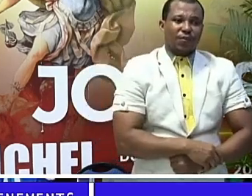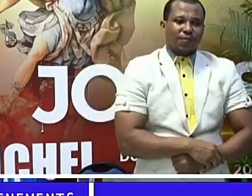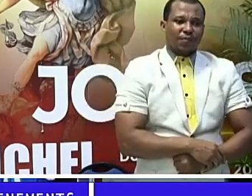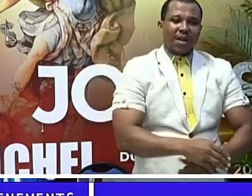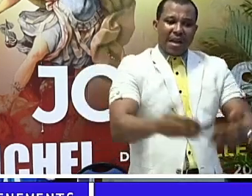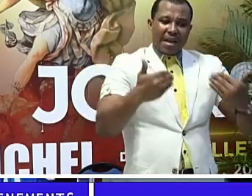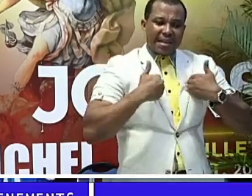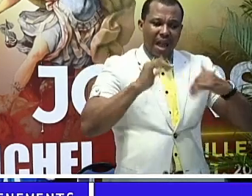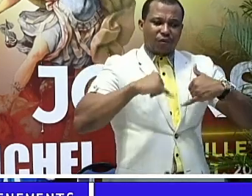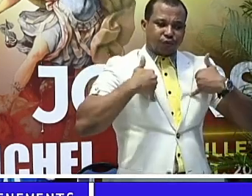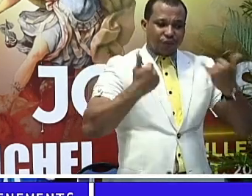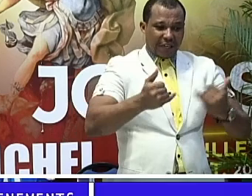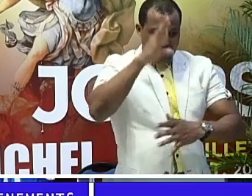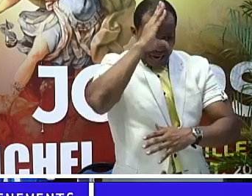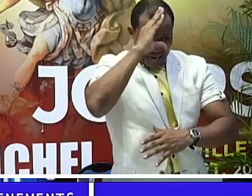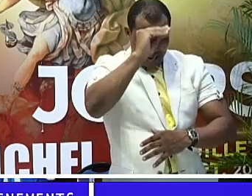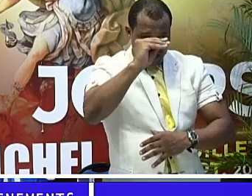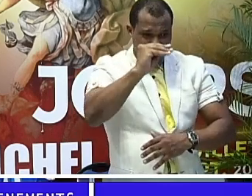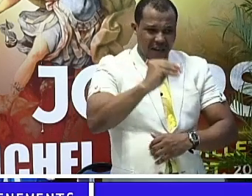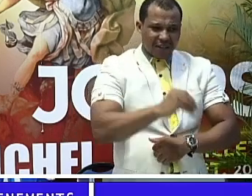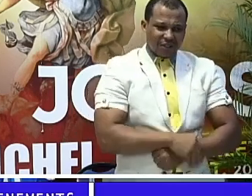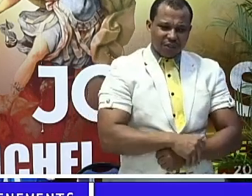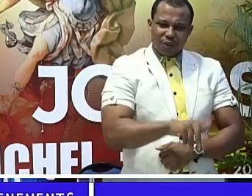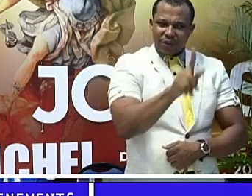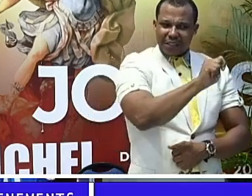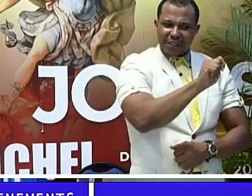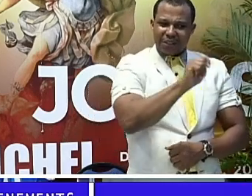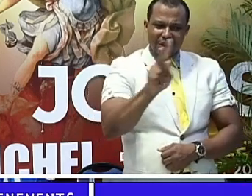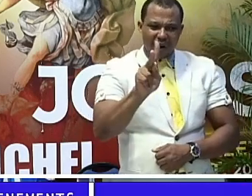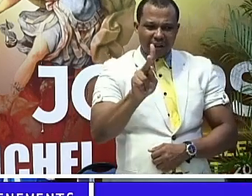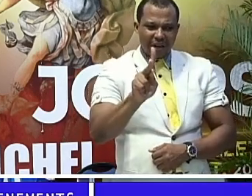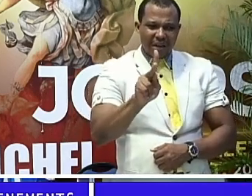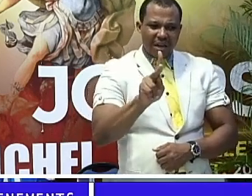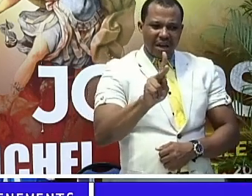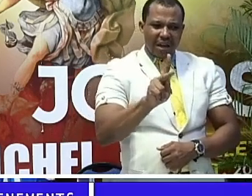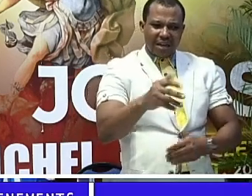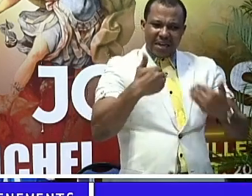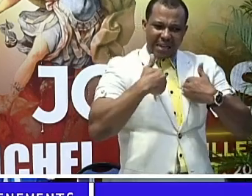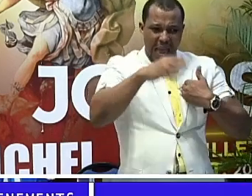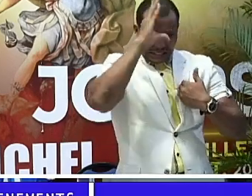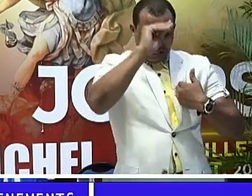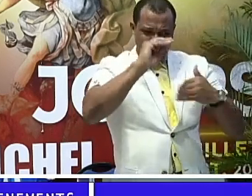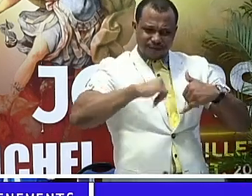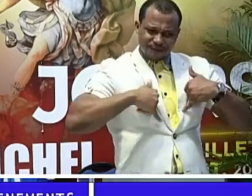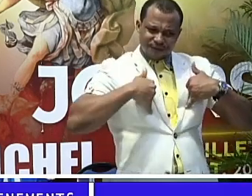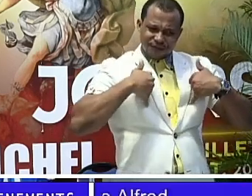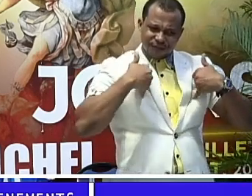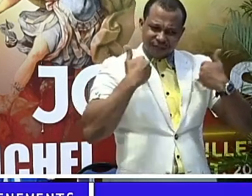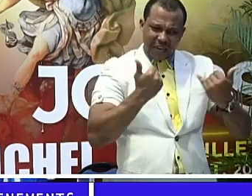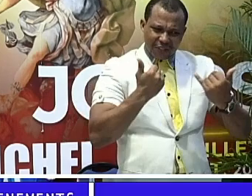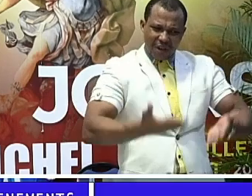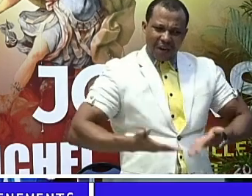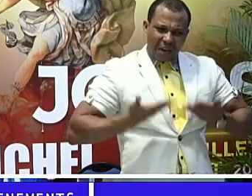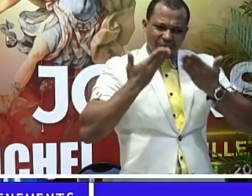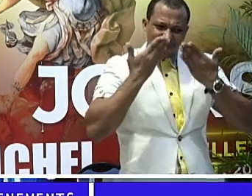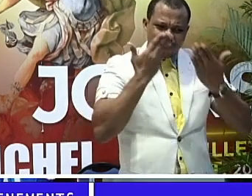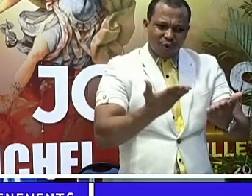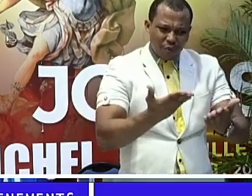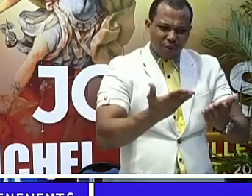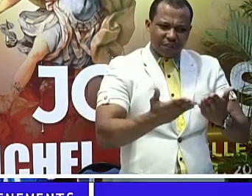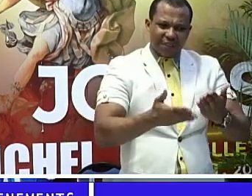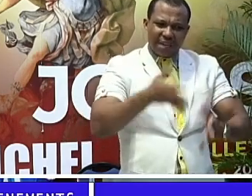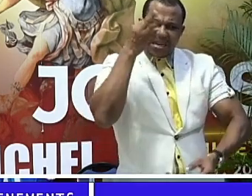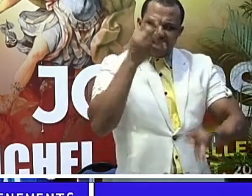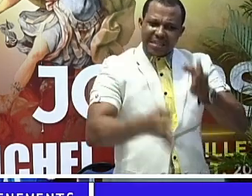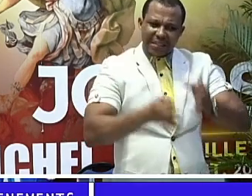jeunes garçons, même oui, quand on perd sur TikTok, qui a proposé, jeunes garçons, qui a proposé leur jeune garçon, si bagay yo